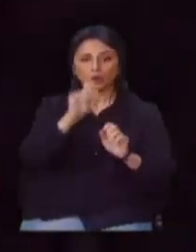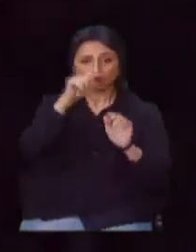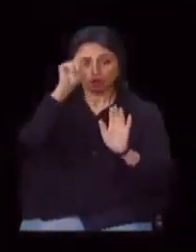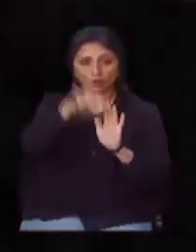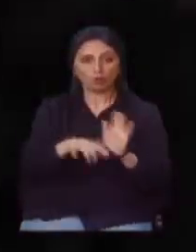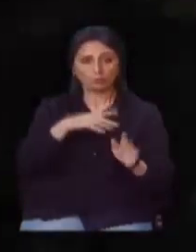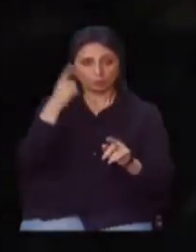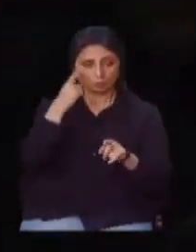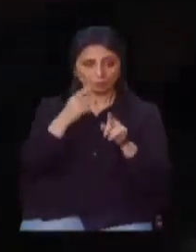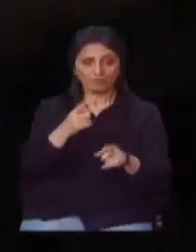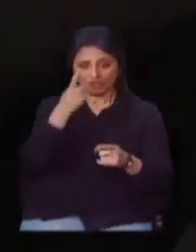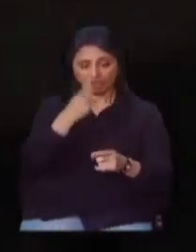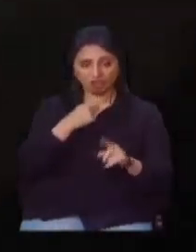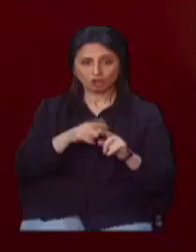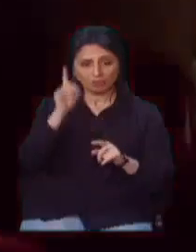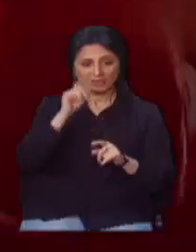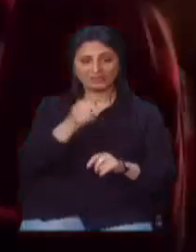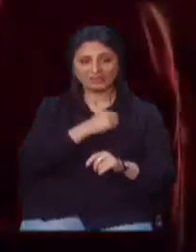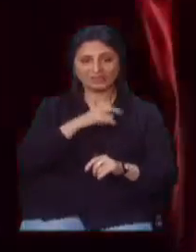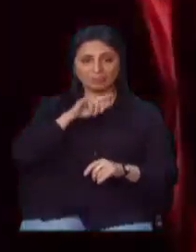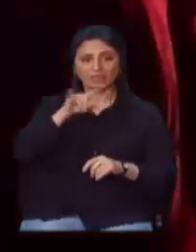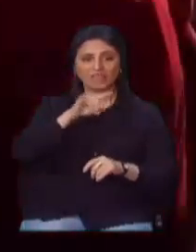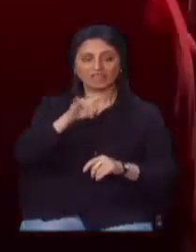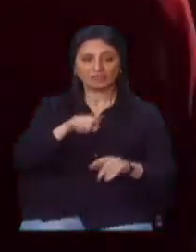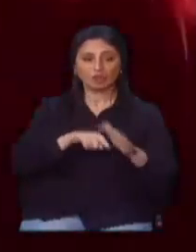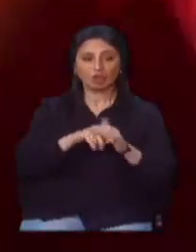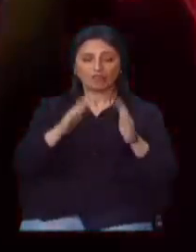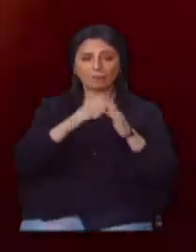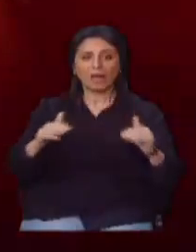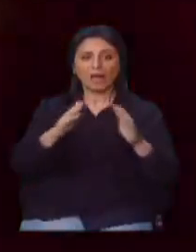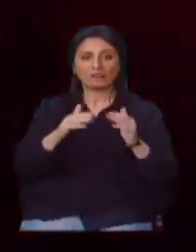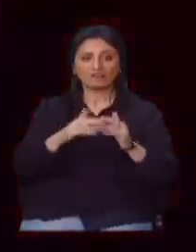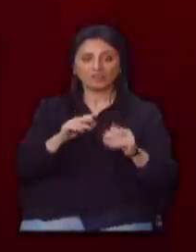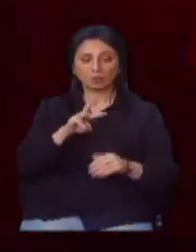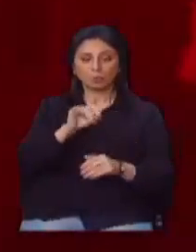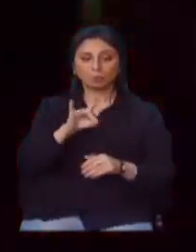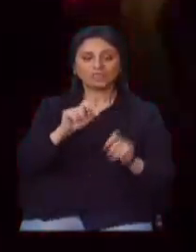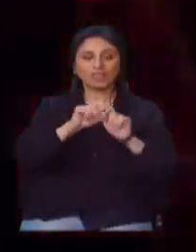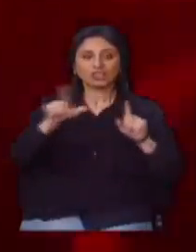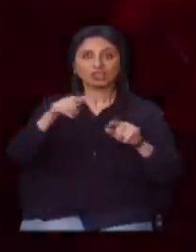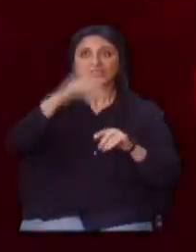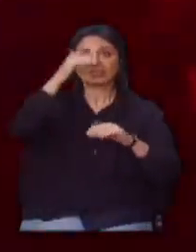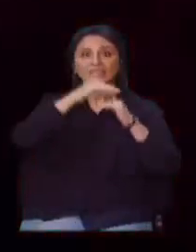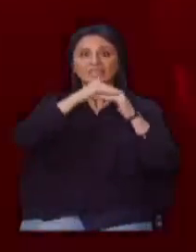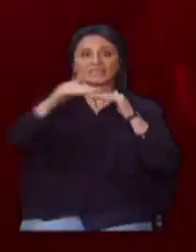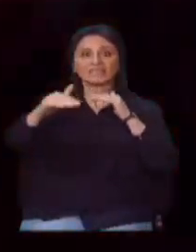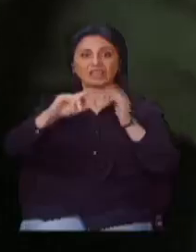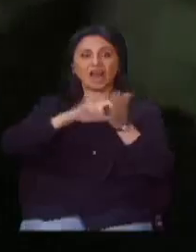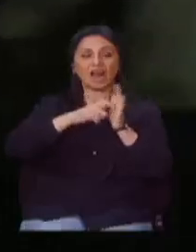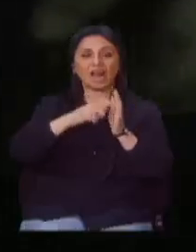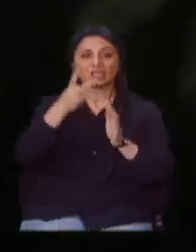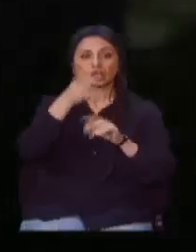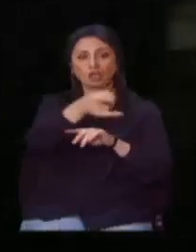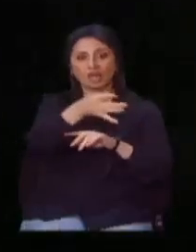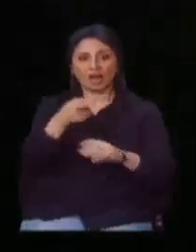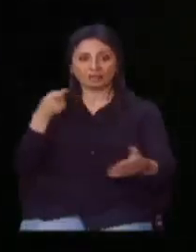skolis shignit gartselebuli tsnobit Israelis samkhetro titkvinalma toluta banakshi. Nuseratis skolis zeda sartulze mdebare saklaso otakhebs ori